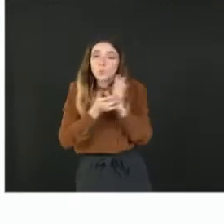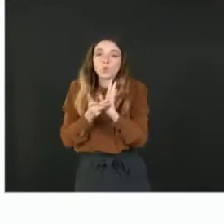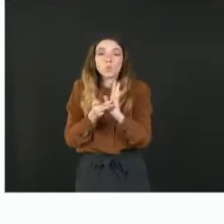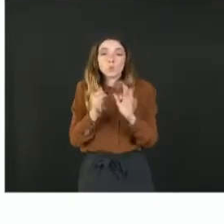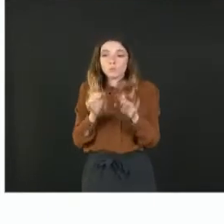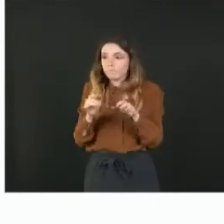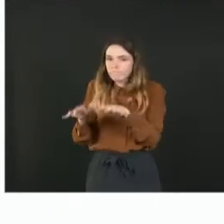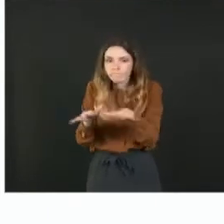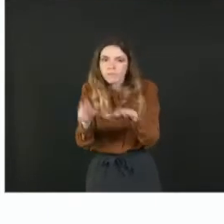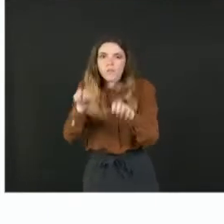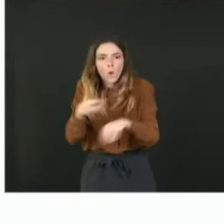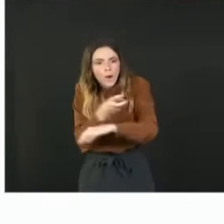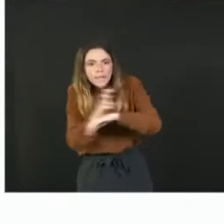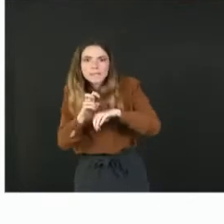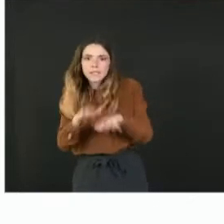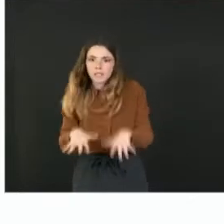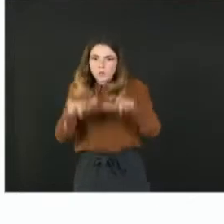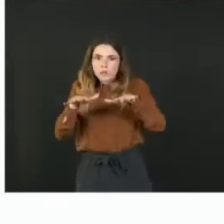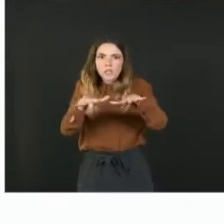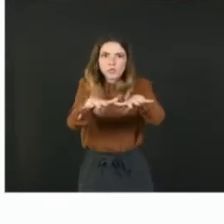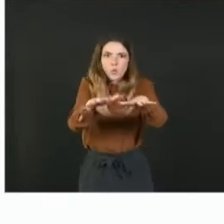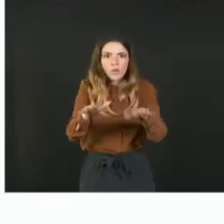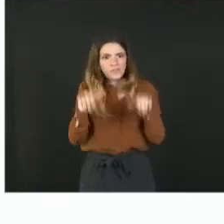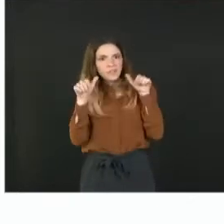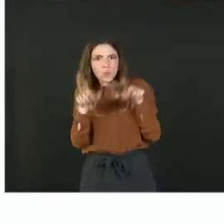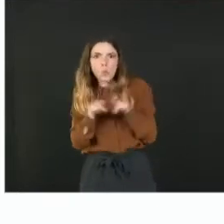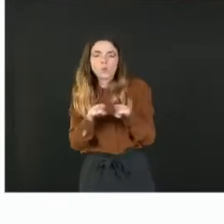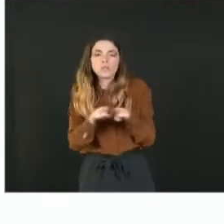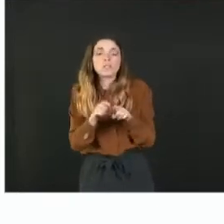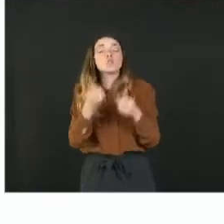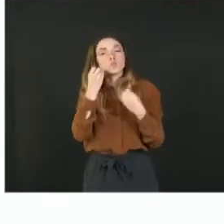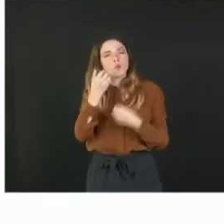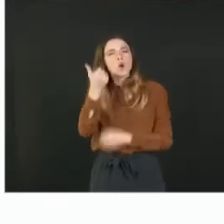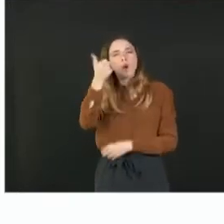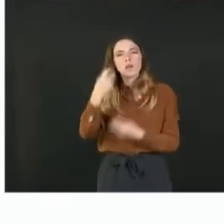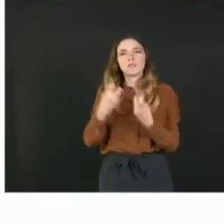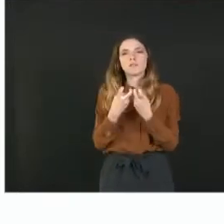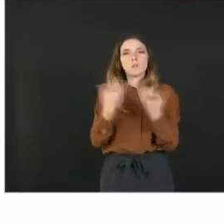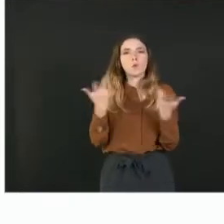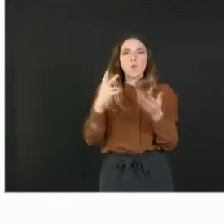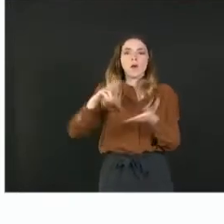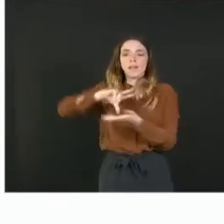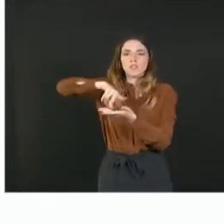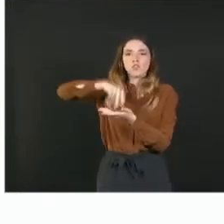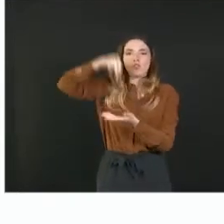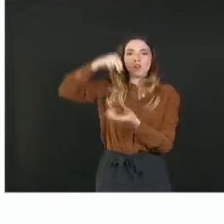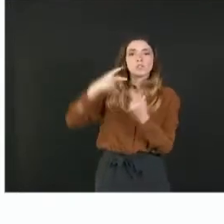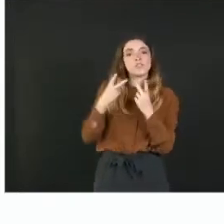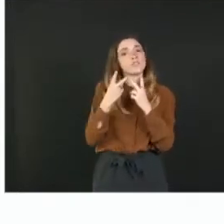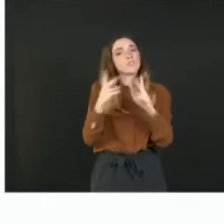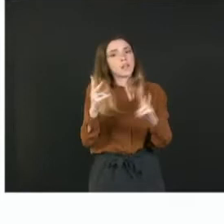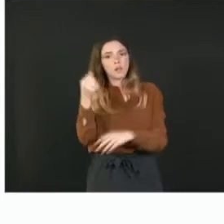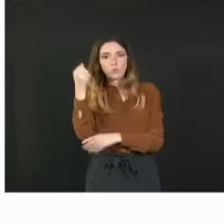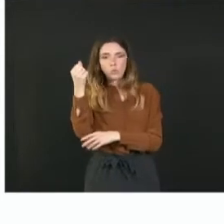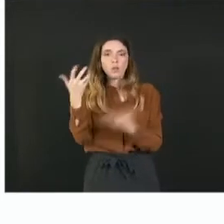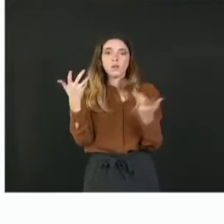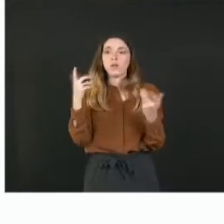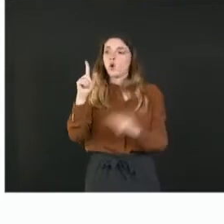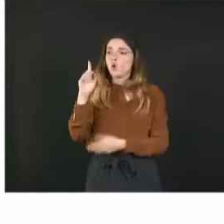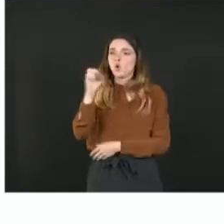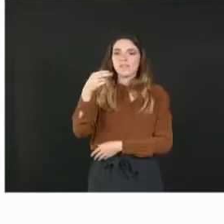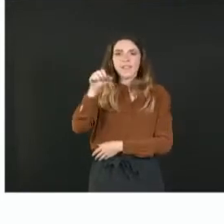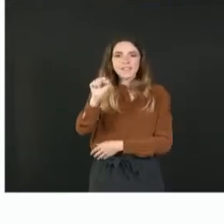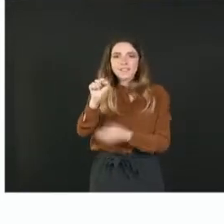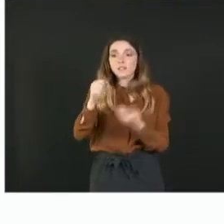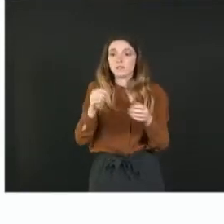risque d'inondation. Mon meilleur exemple que je cite souvent, c'est la ville de Gonesse, en Île-de-France, qui vient de recréer une zone humide de